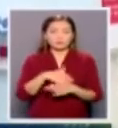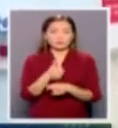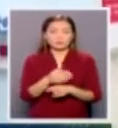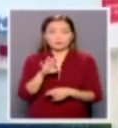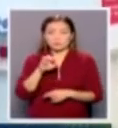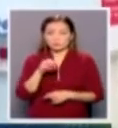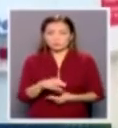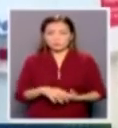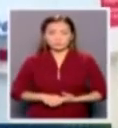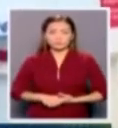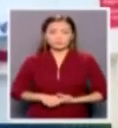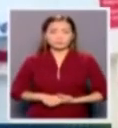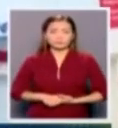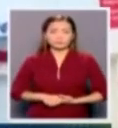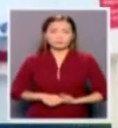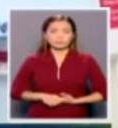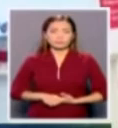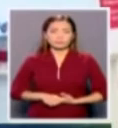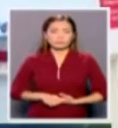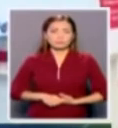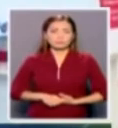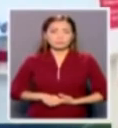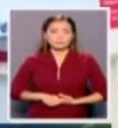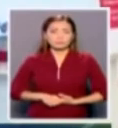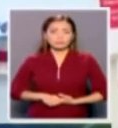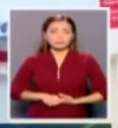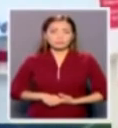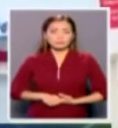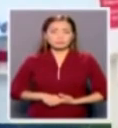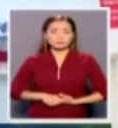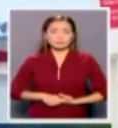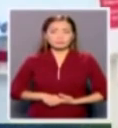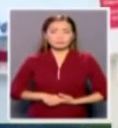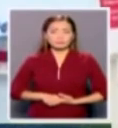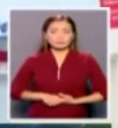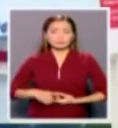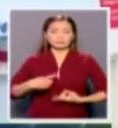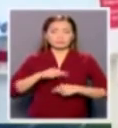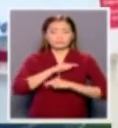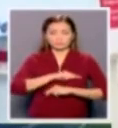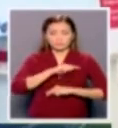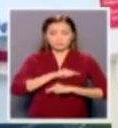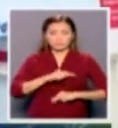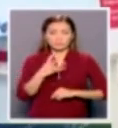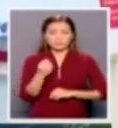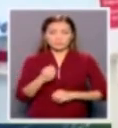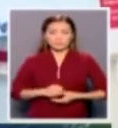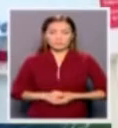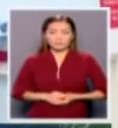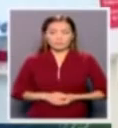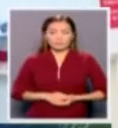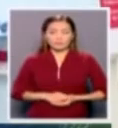президента Халык Алгысы за наш труд. Я